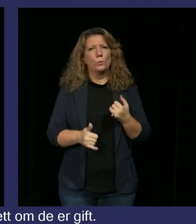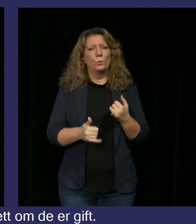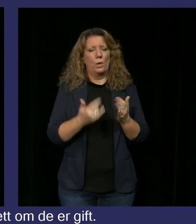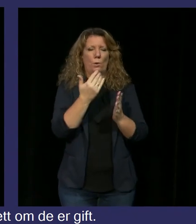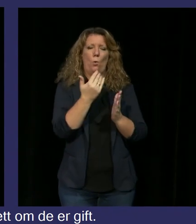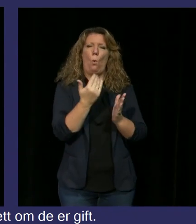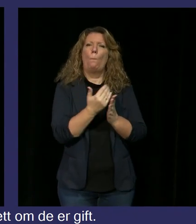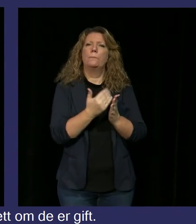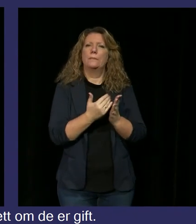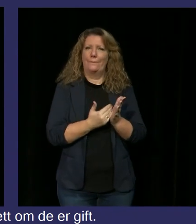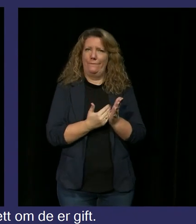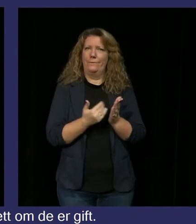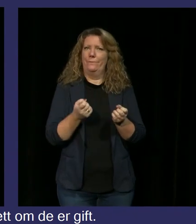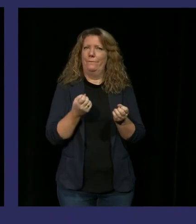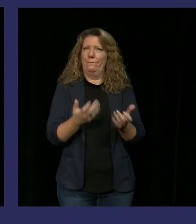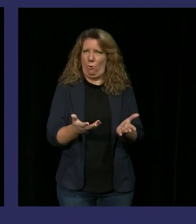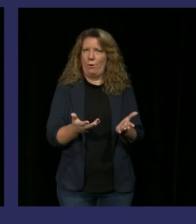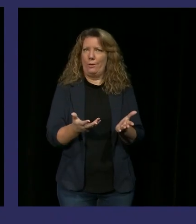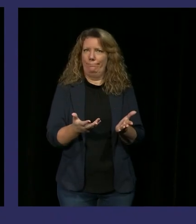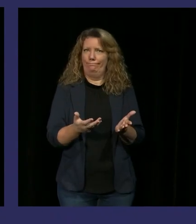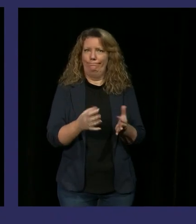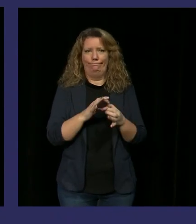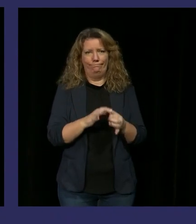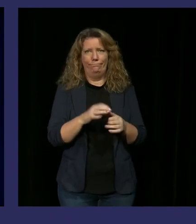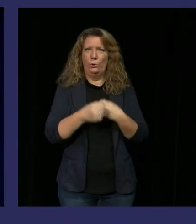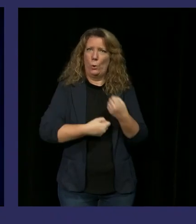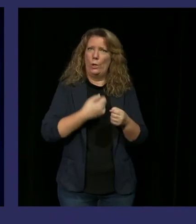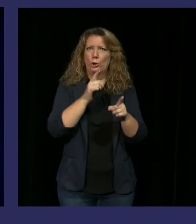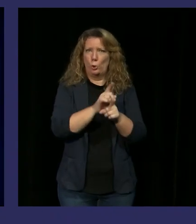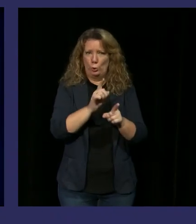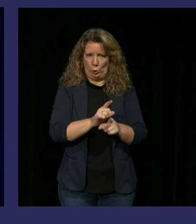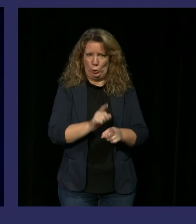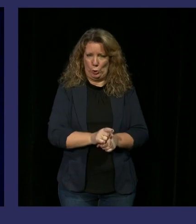du skal gjøre. Ja.